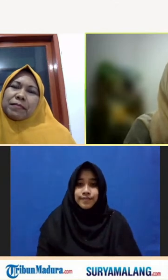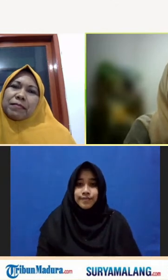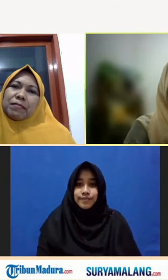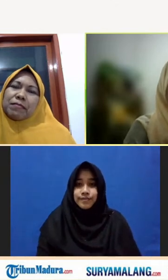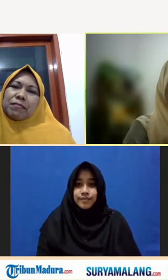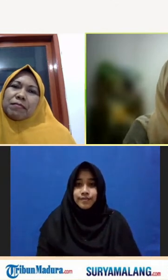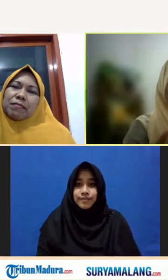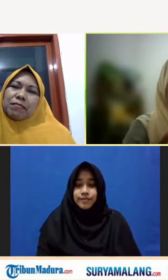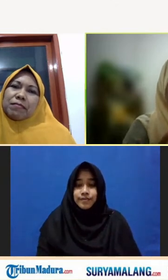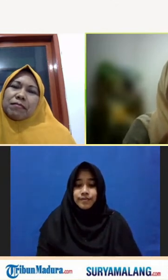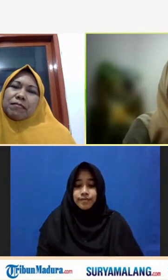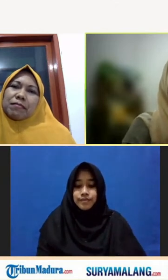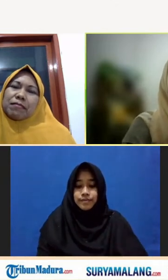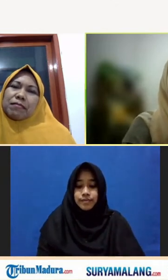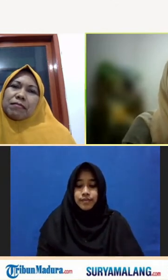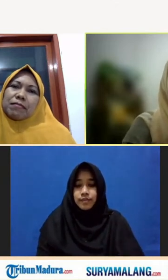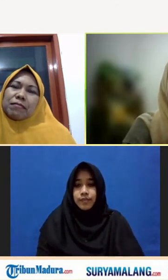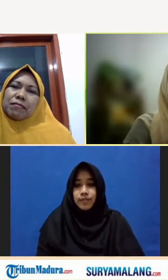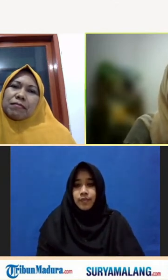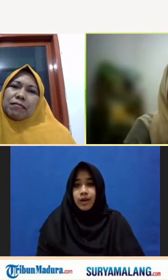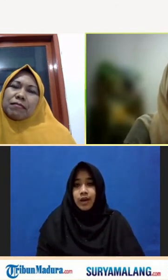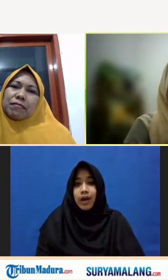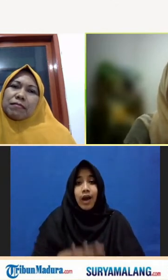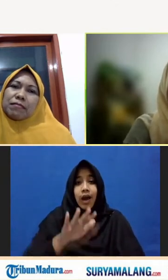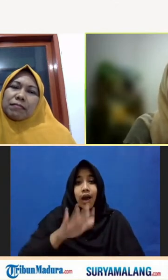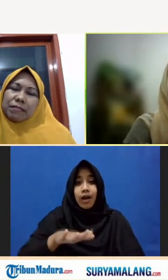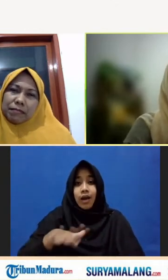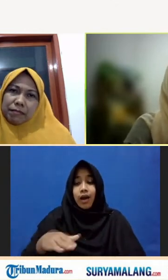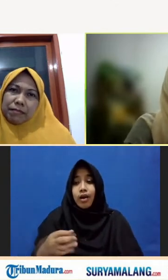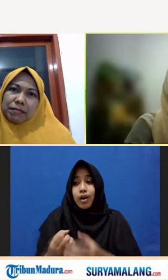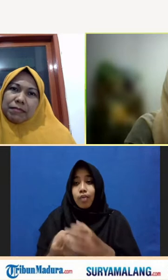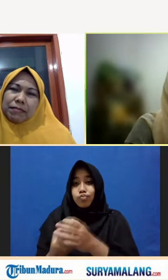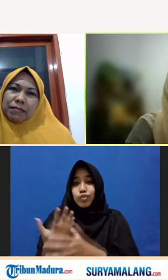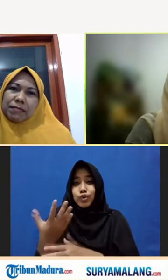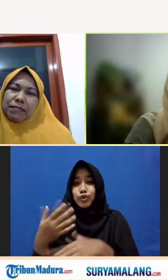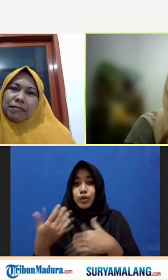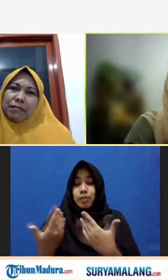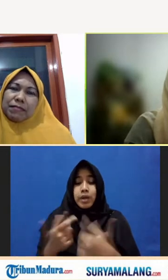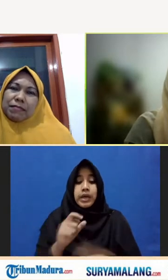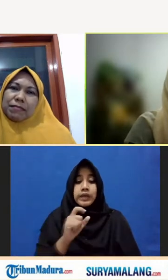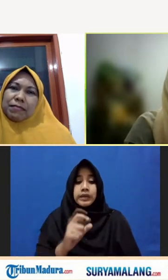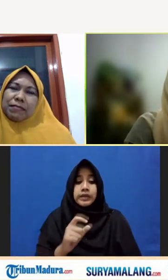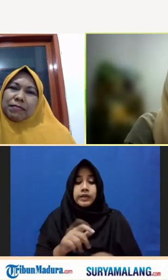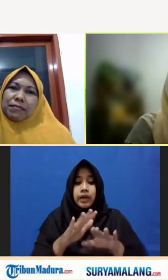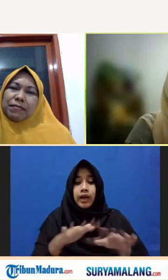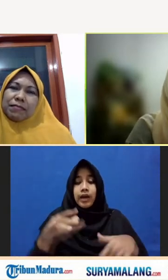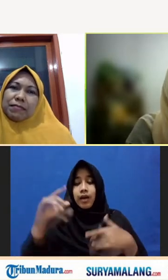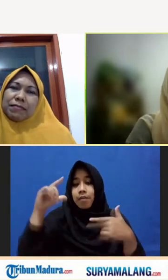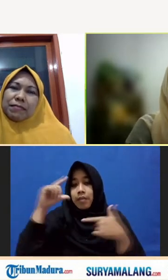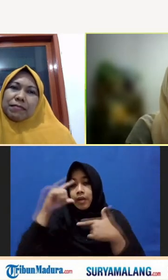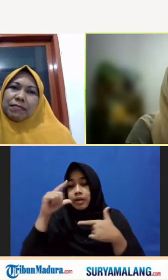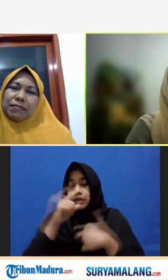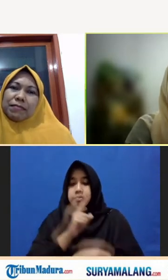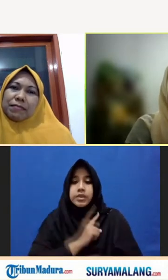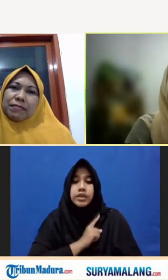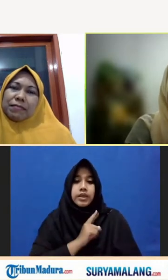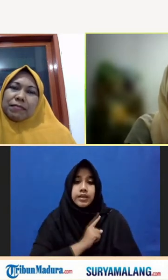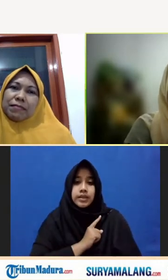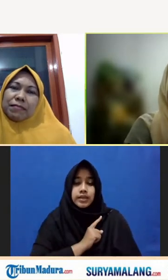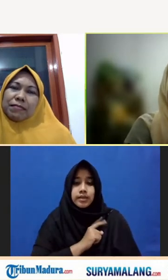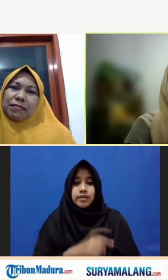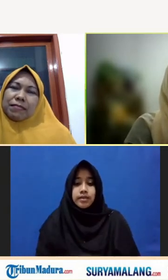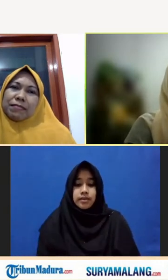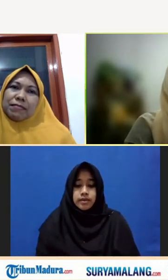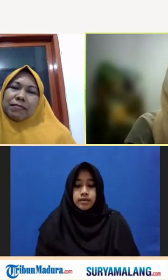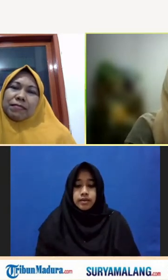Perilaku yang anak munculkan itu adalah cara anak mengekspresikan diri.